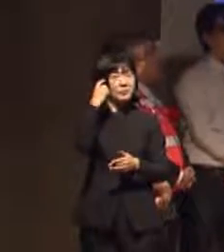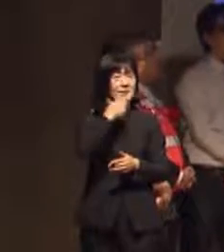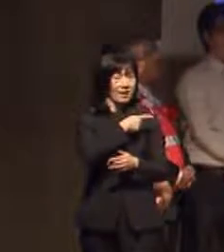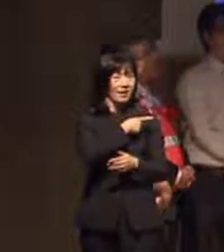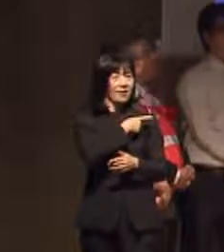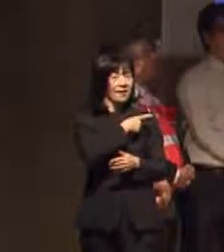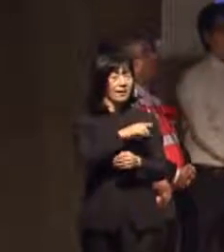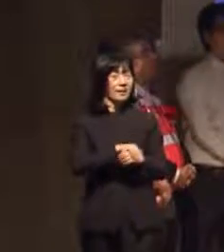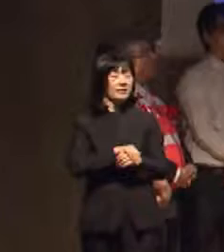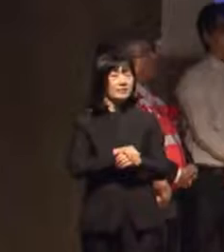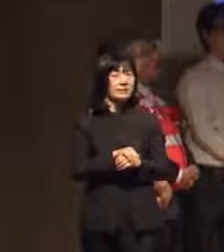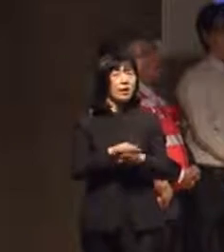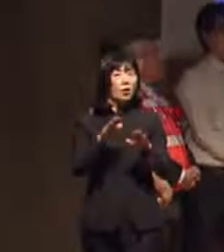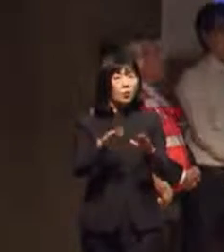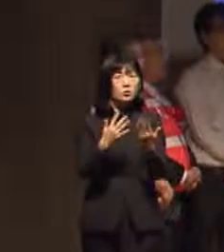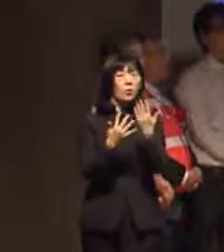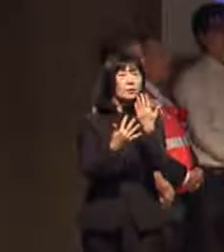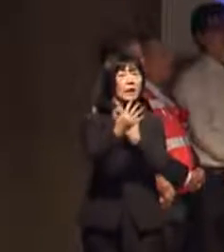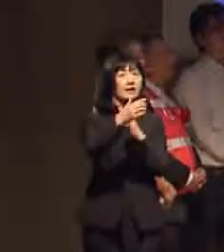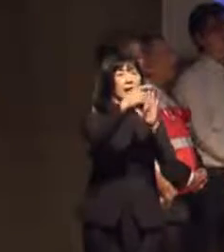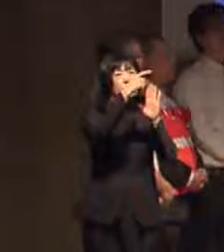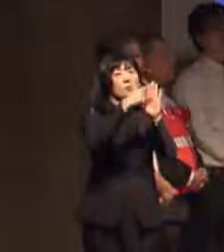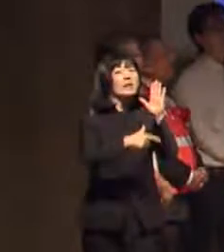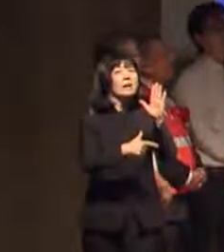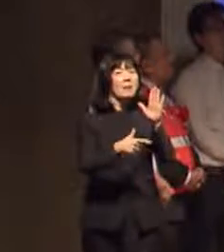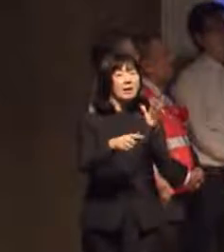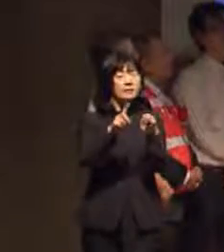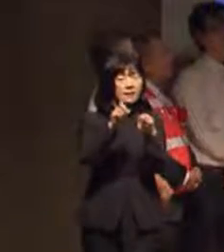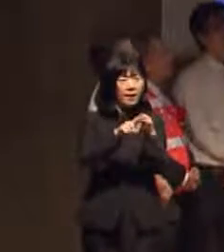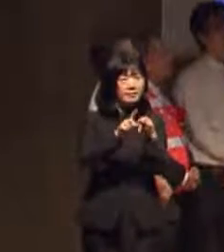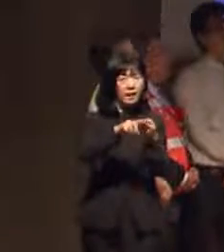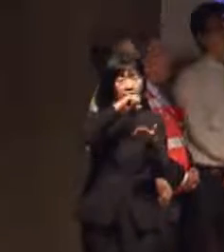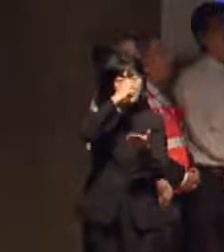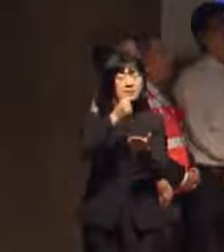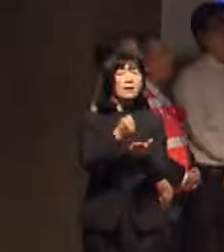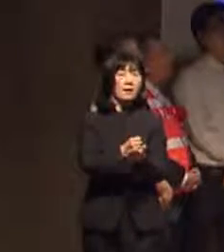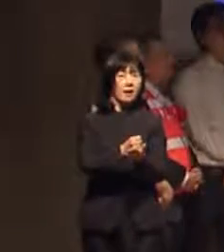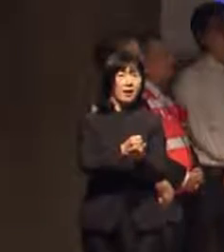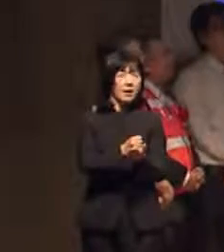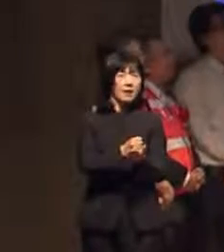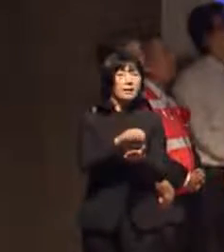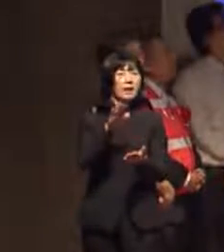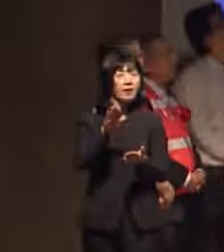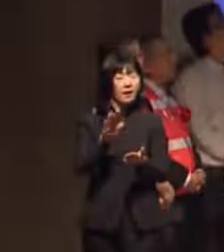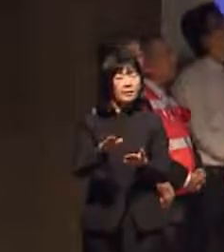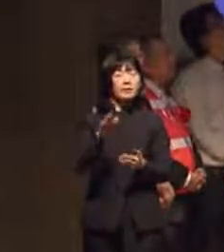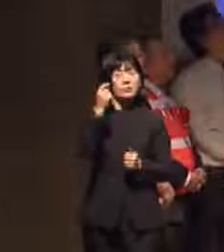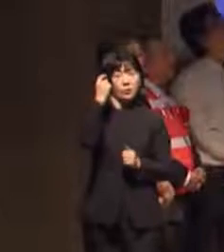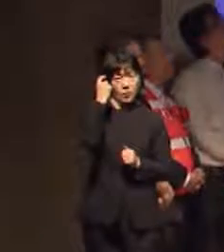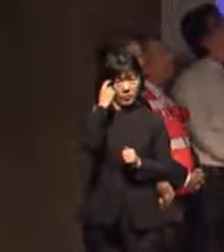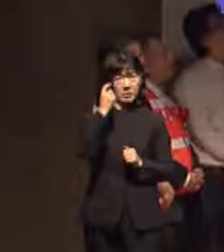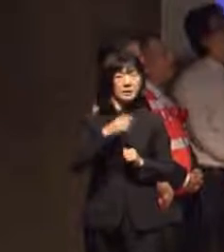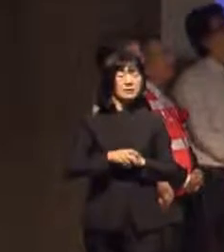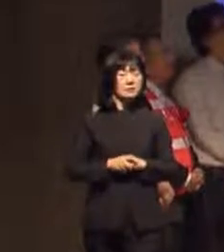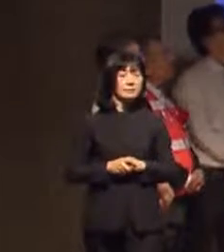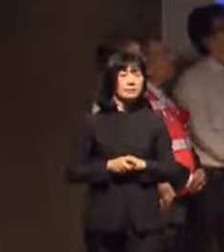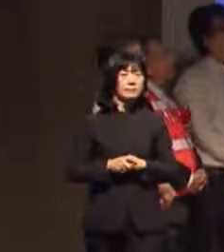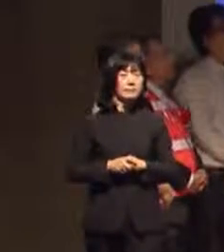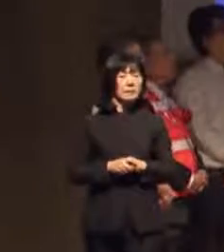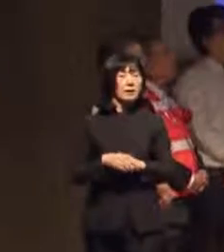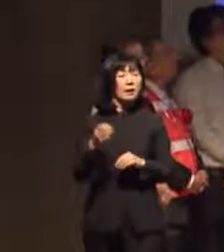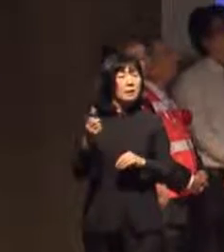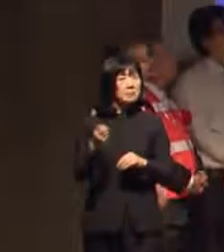ね、今大会のテーマに沿った成果が私は挙げられたんではないかなというふうに思っています。そ